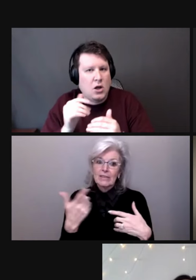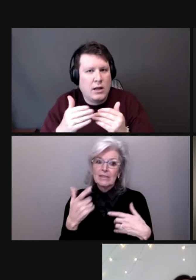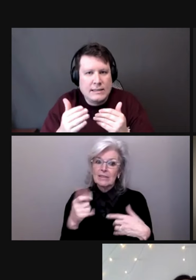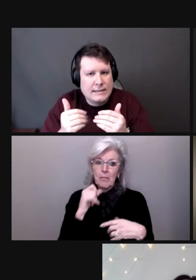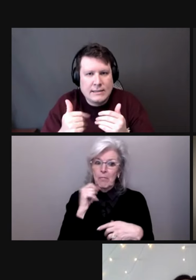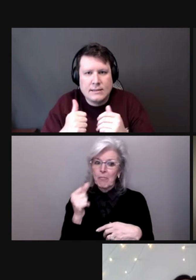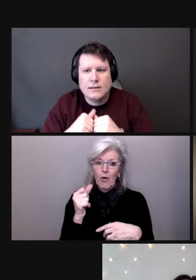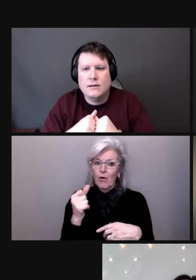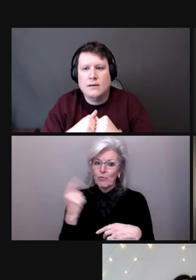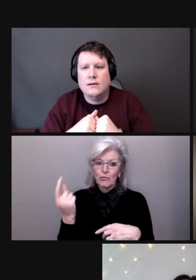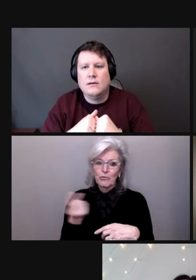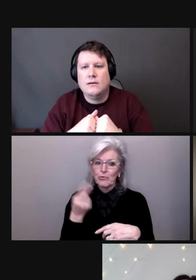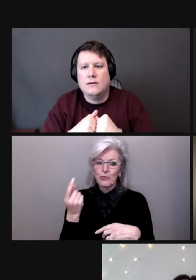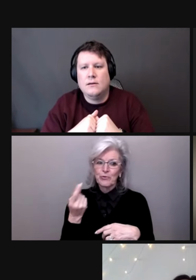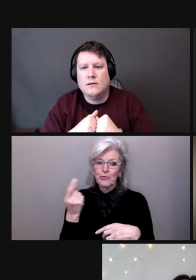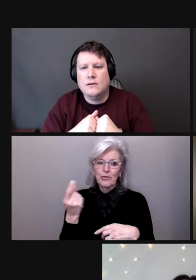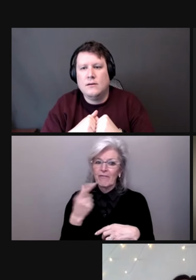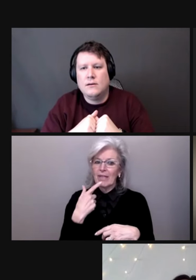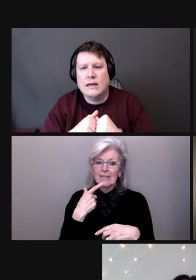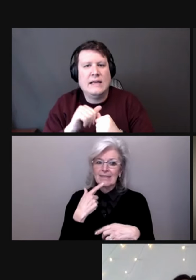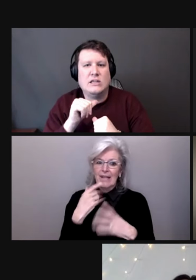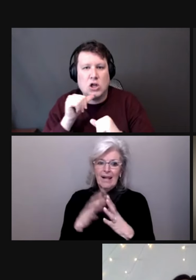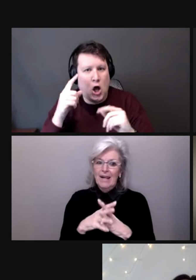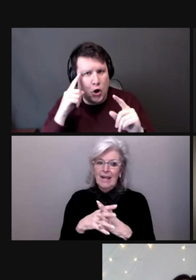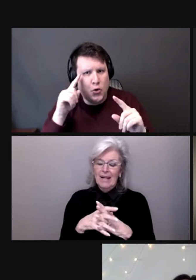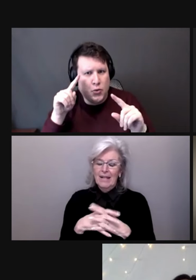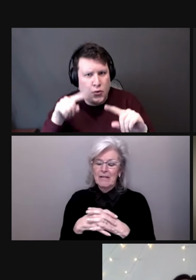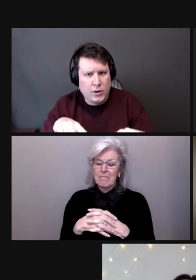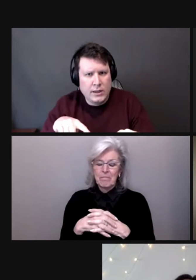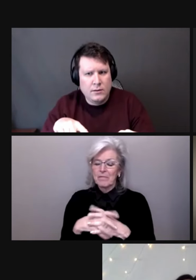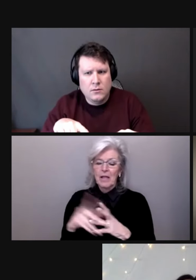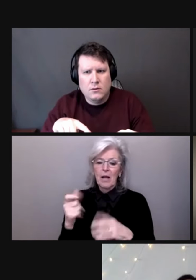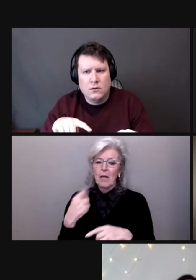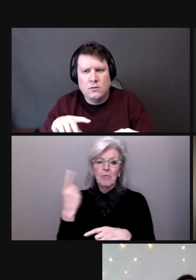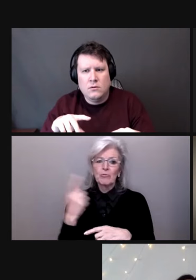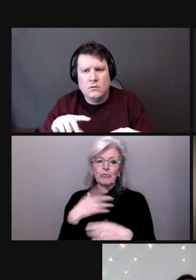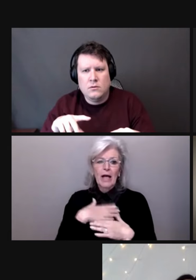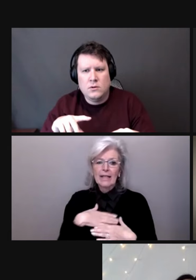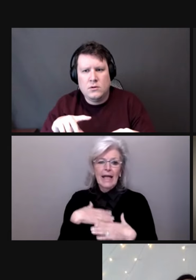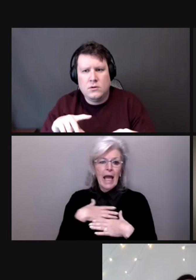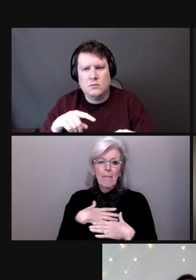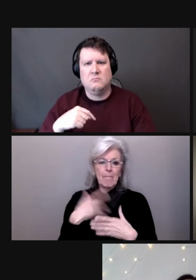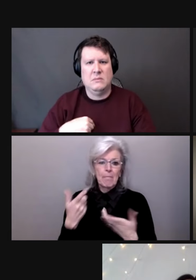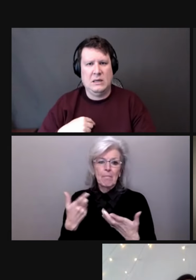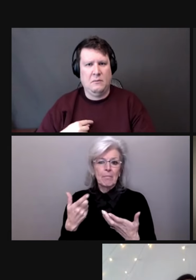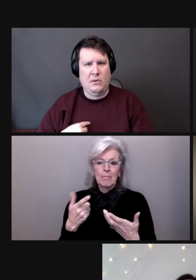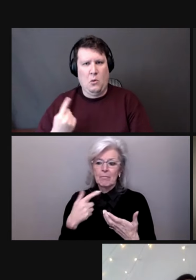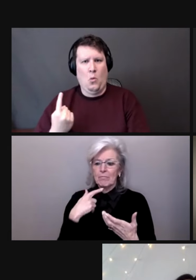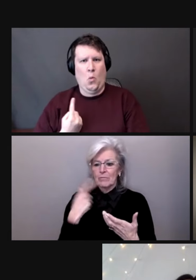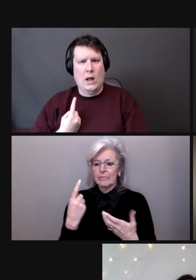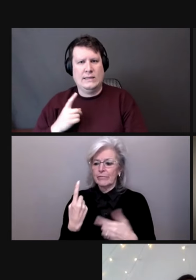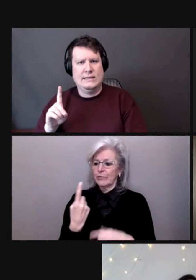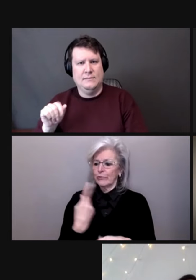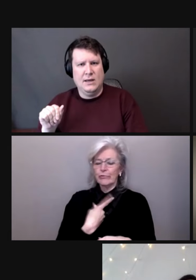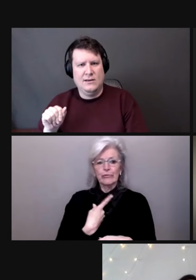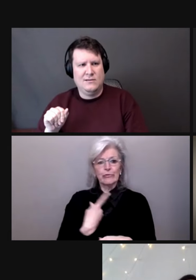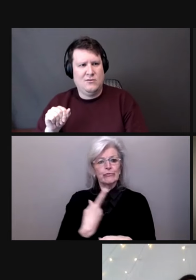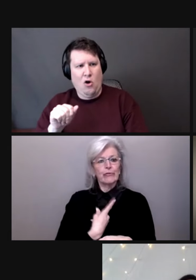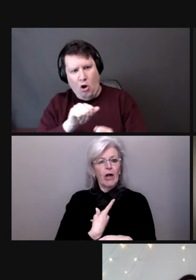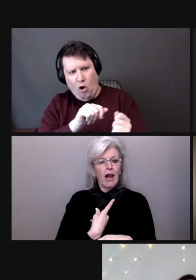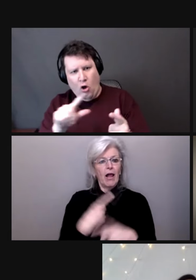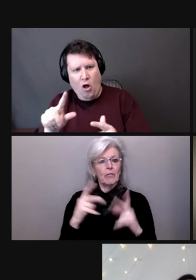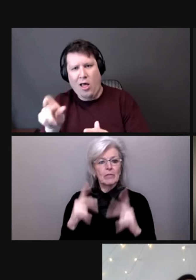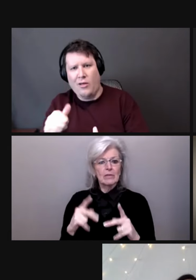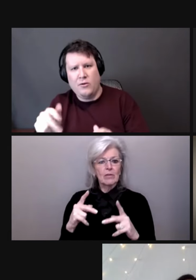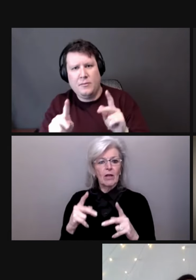toujours facile, ce pas toujours agréable d'être la seule personne